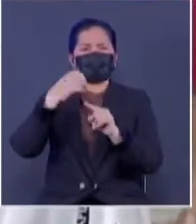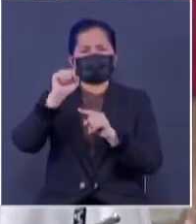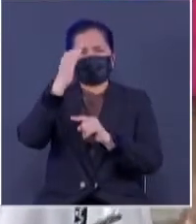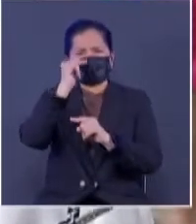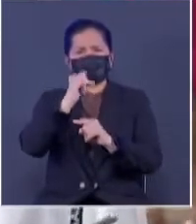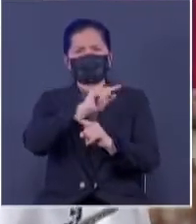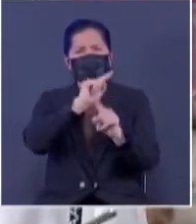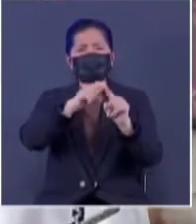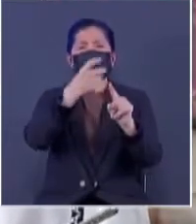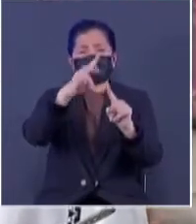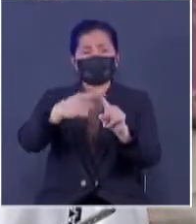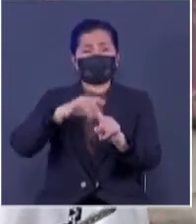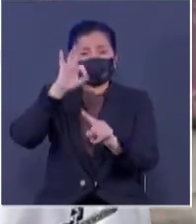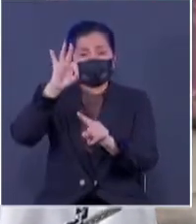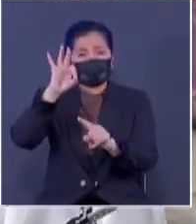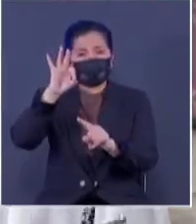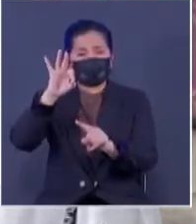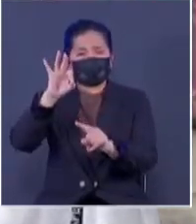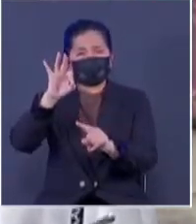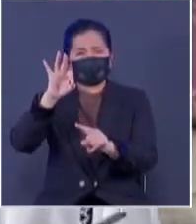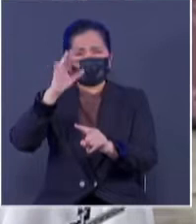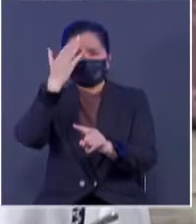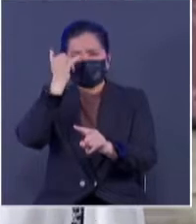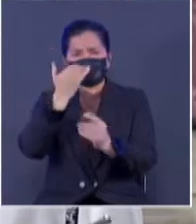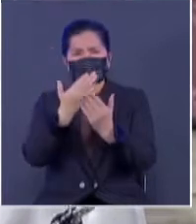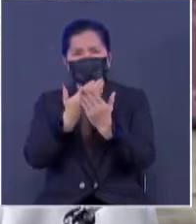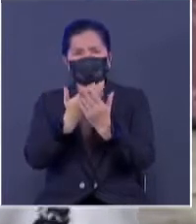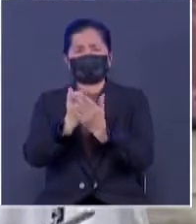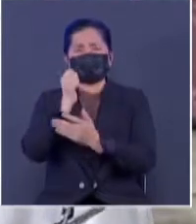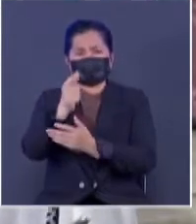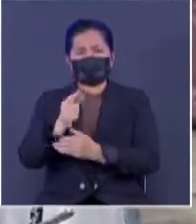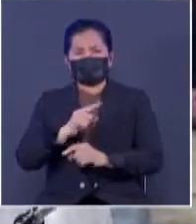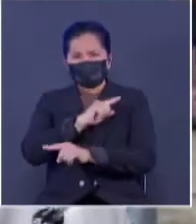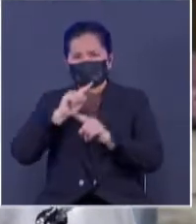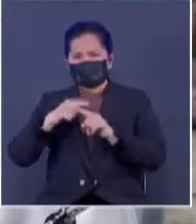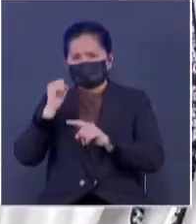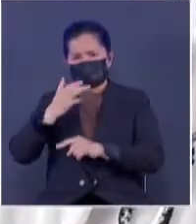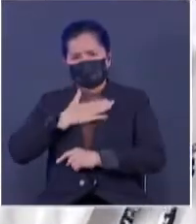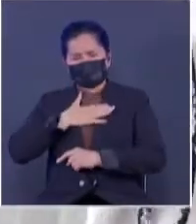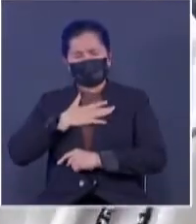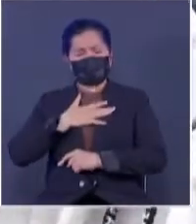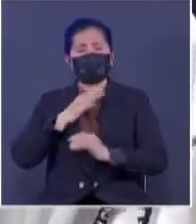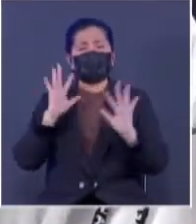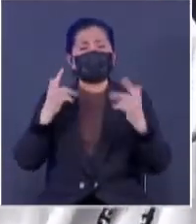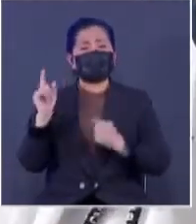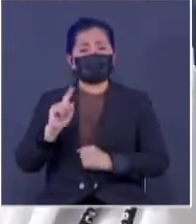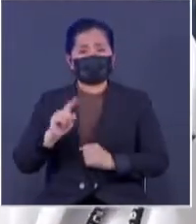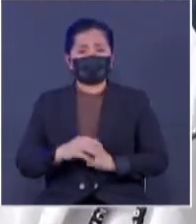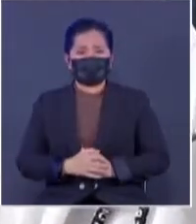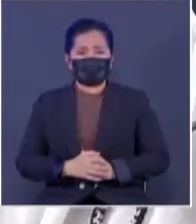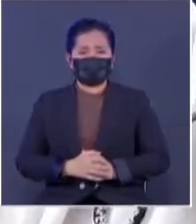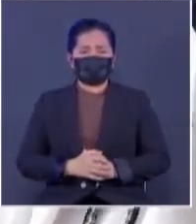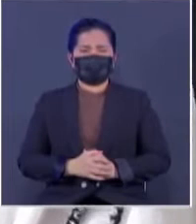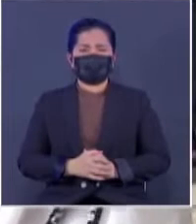ำไม17น่ะ17กันยามันขึ้นมาได้ไงอันนั้นทำไมคุณจ่ายเช็ค17กันยาแล้ว10ของหนูไปไหน นี่คือเสียงของผู้เสียหายนะ